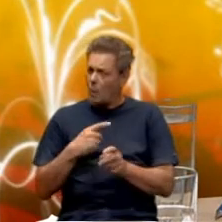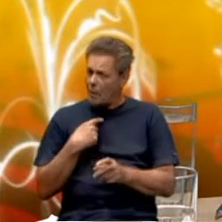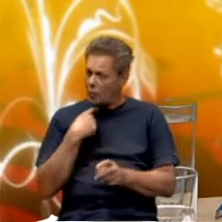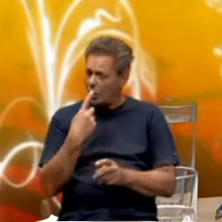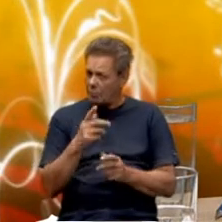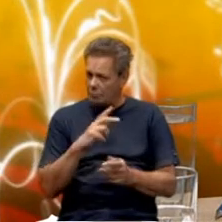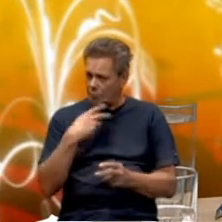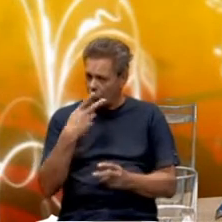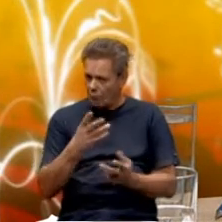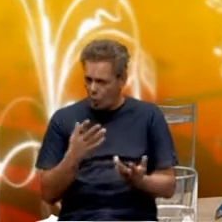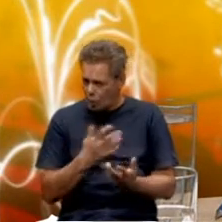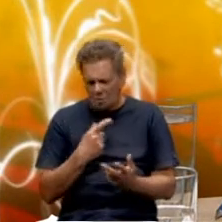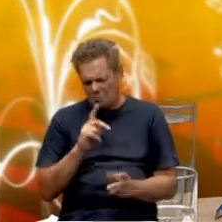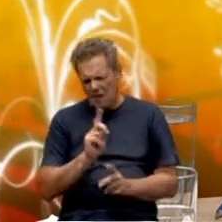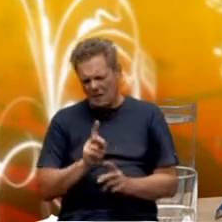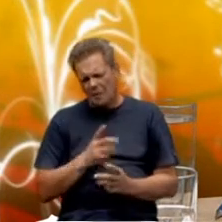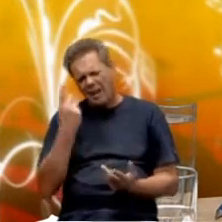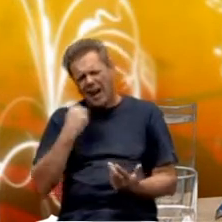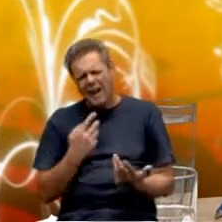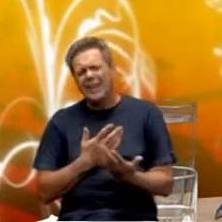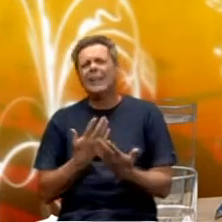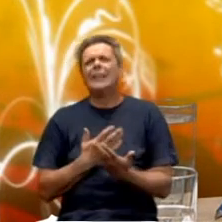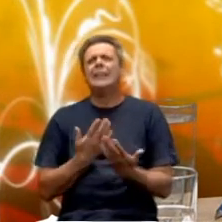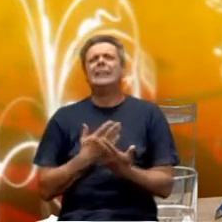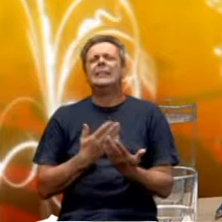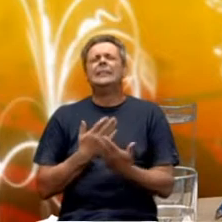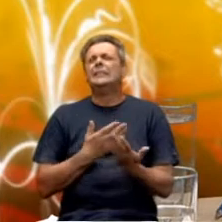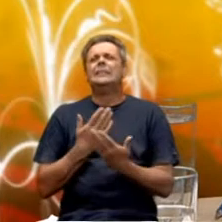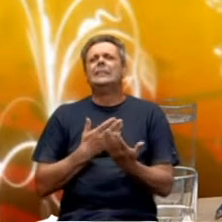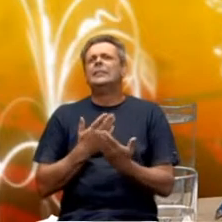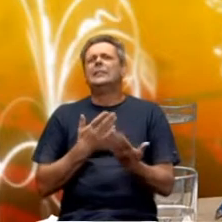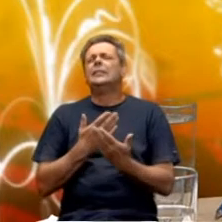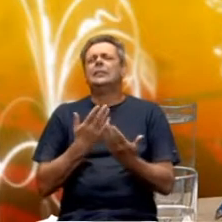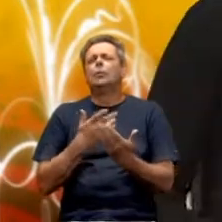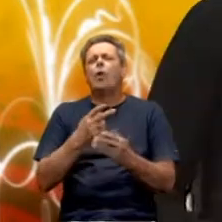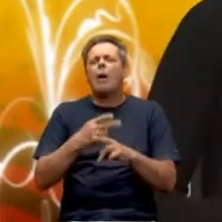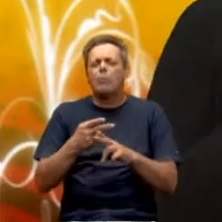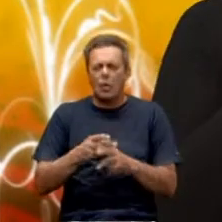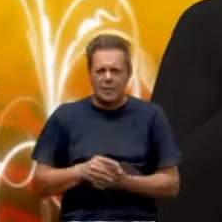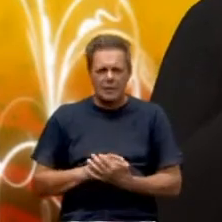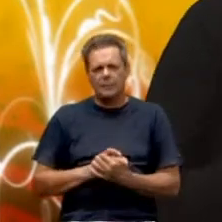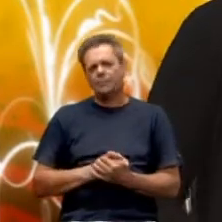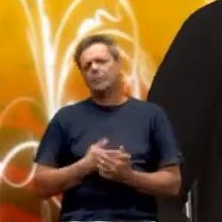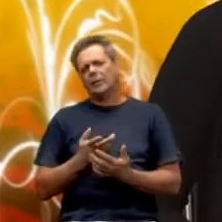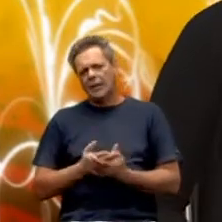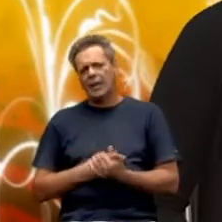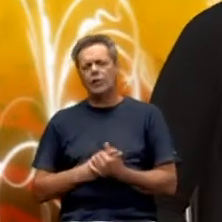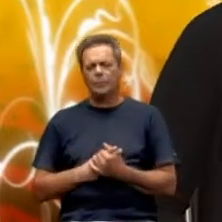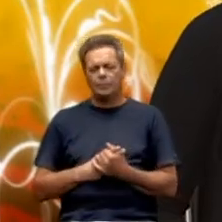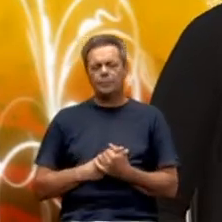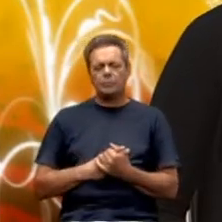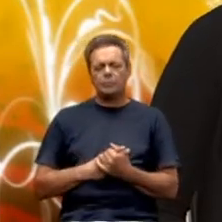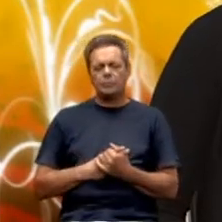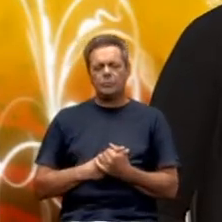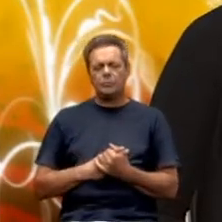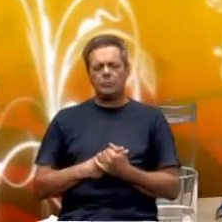dijelu tijela ste vi bili... imali je malignu bolest? Medijastinu, između prsa, znači tu. Vi